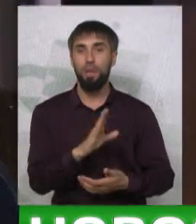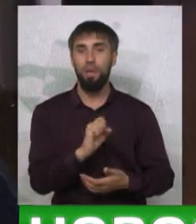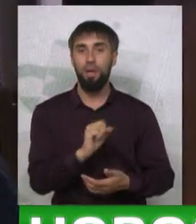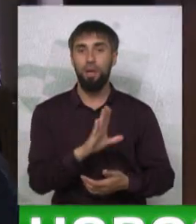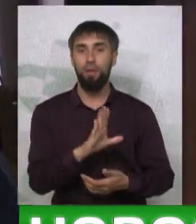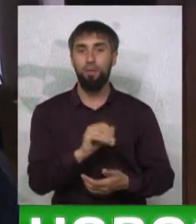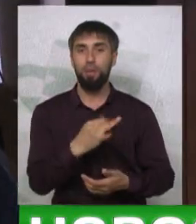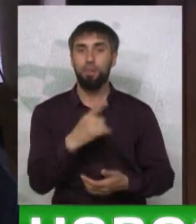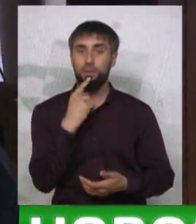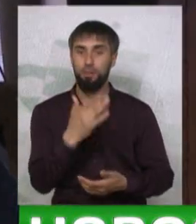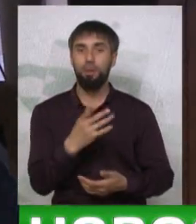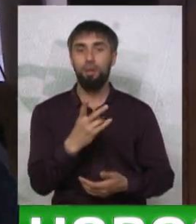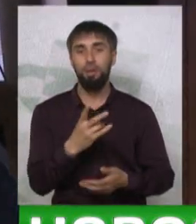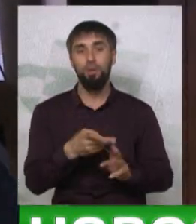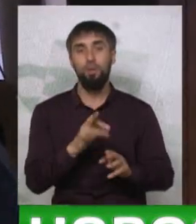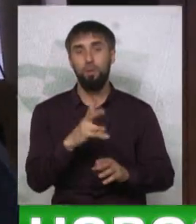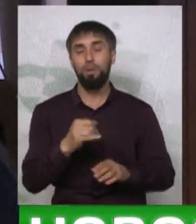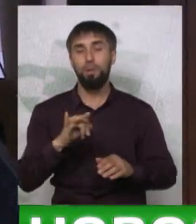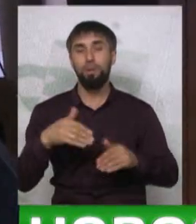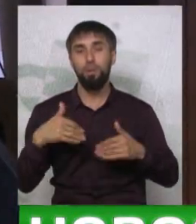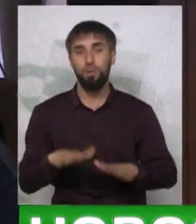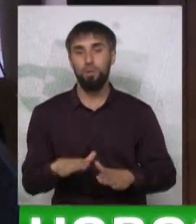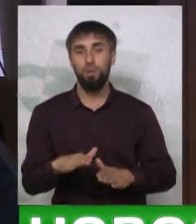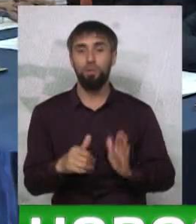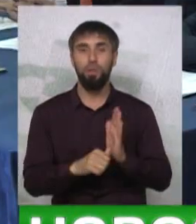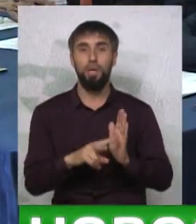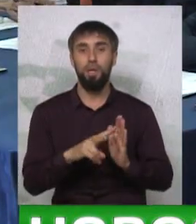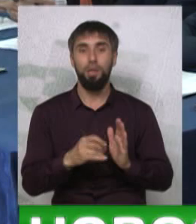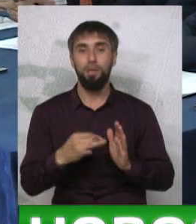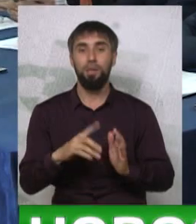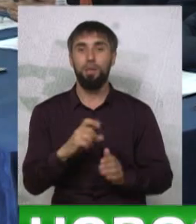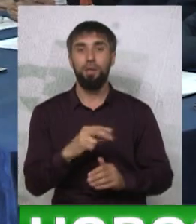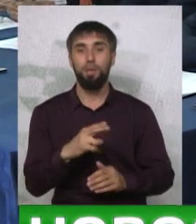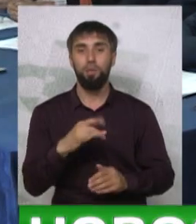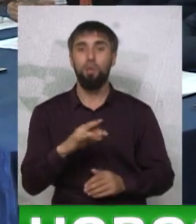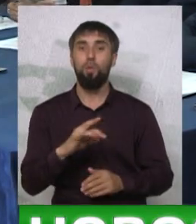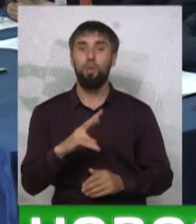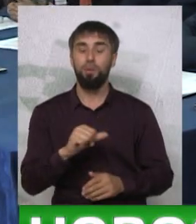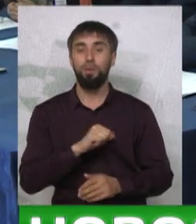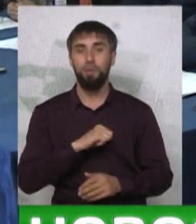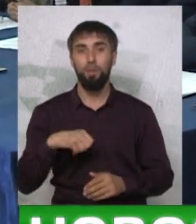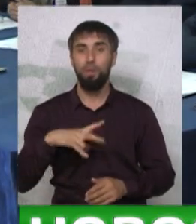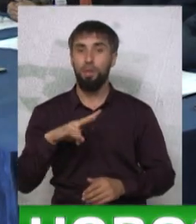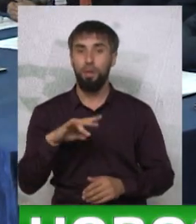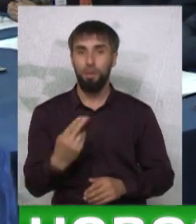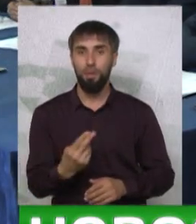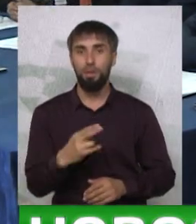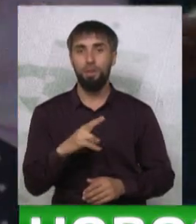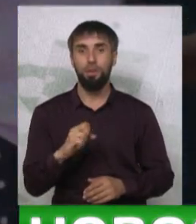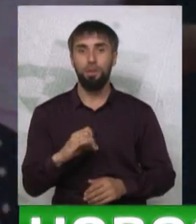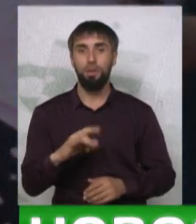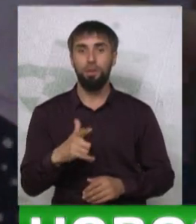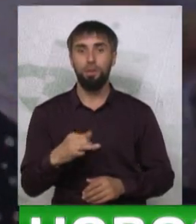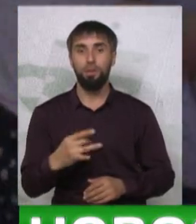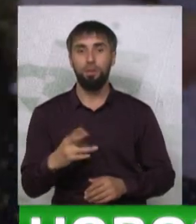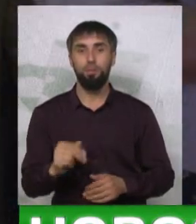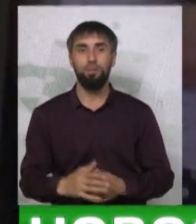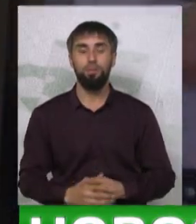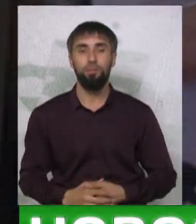аварском языке. На нем же его решила исполнить и шестилетняя Хадижат, хоть сама по национальности даргинка.